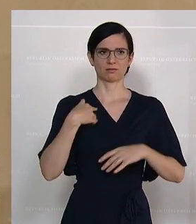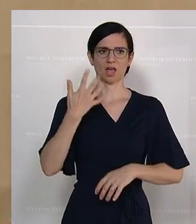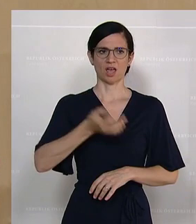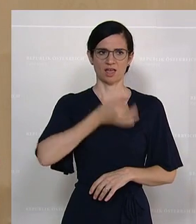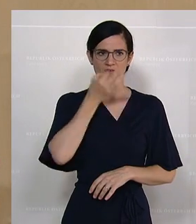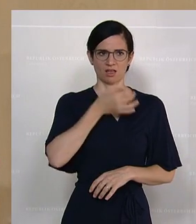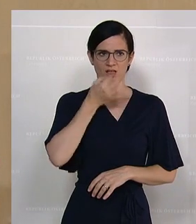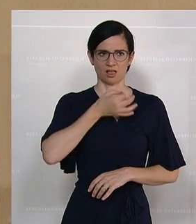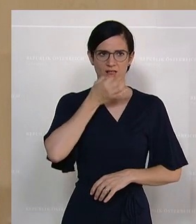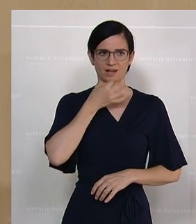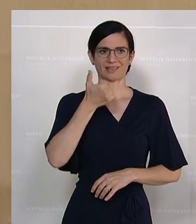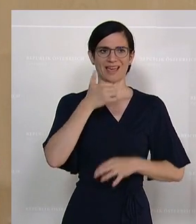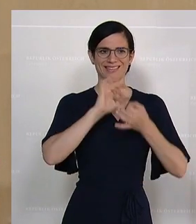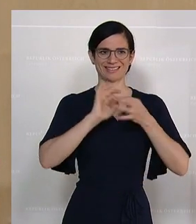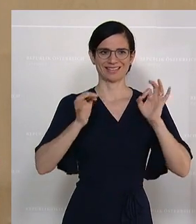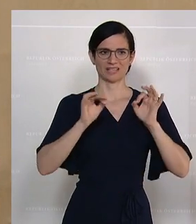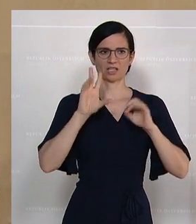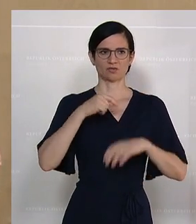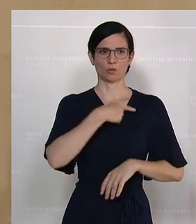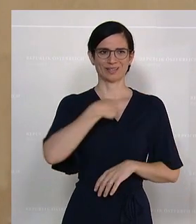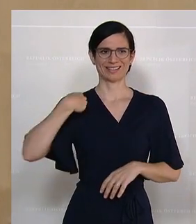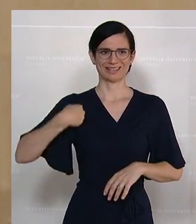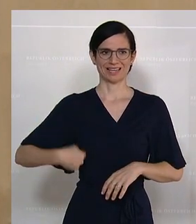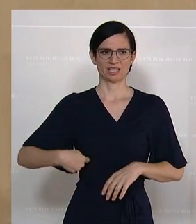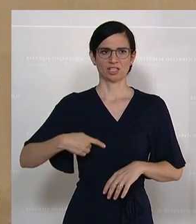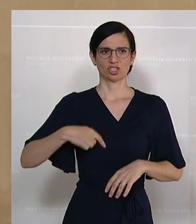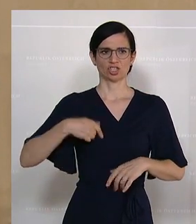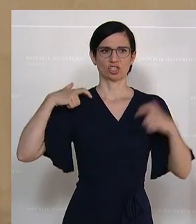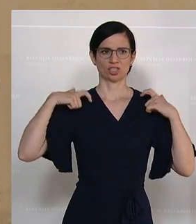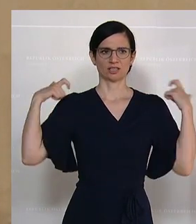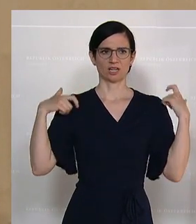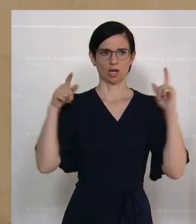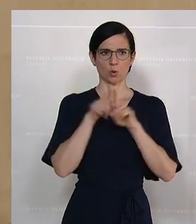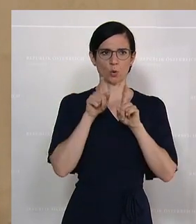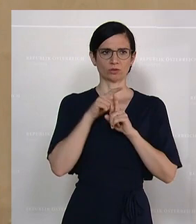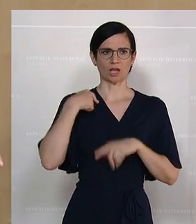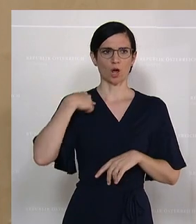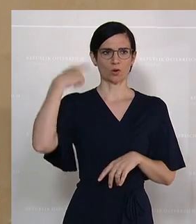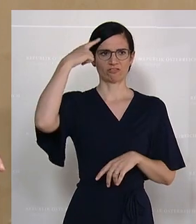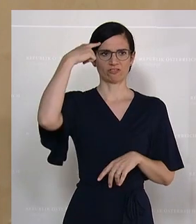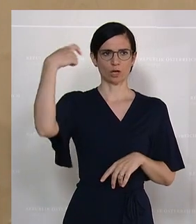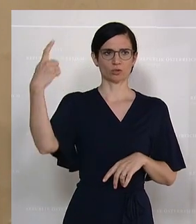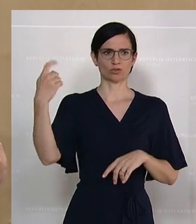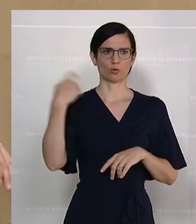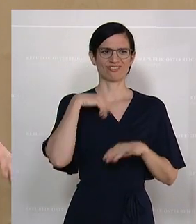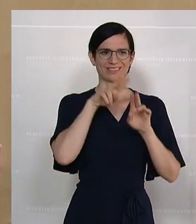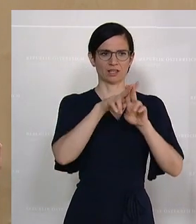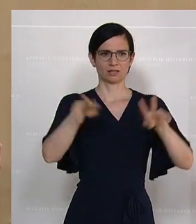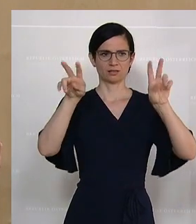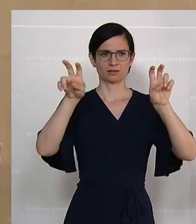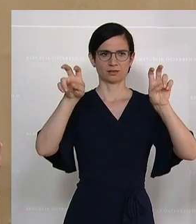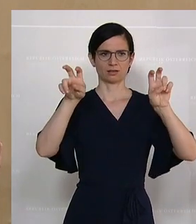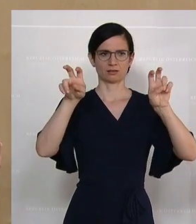einen satz des chinesischen der ahs und philosophen oder strategen und sie zitiert der da